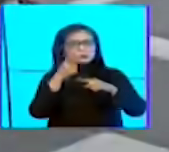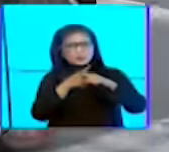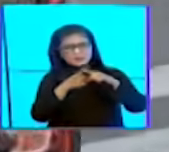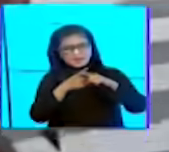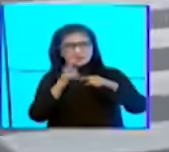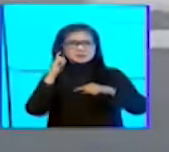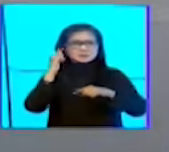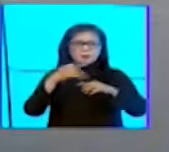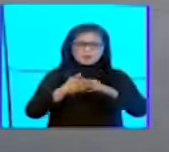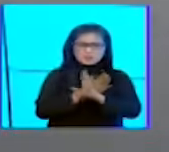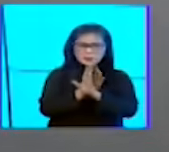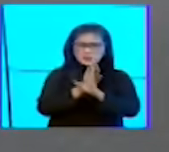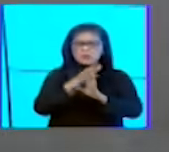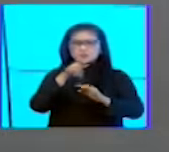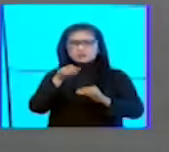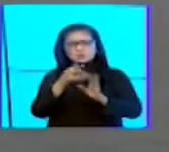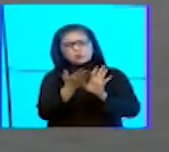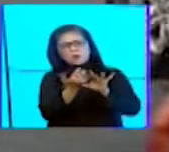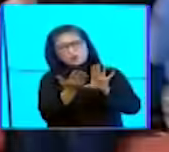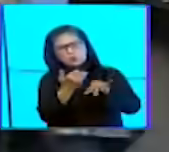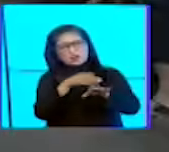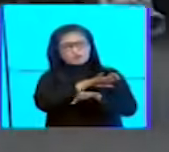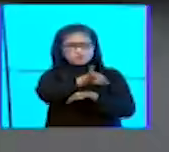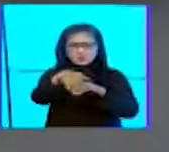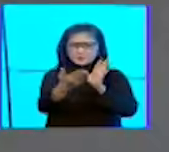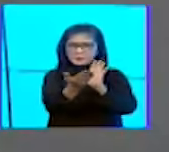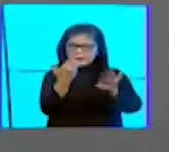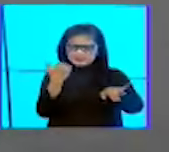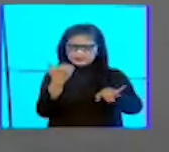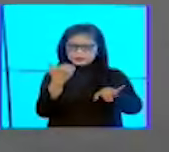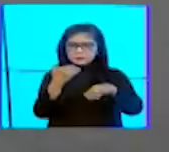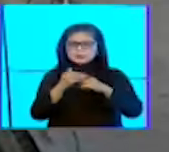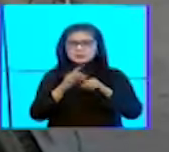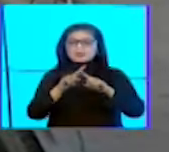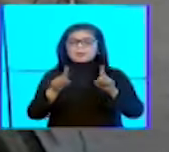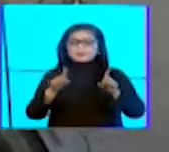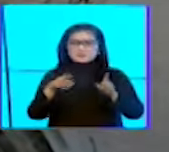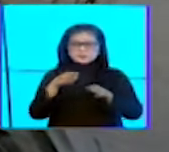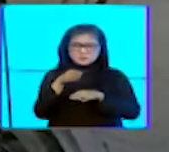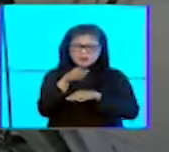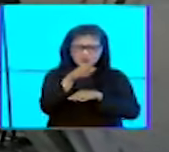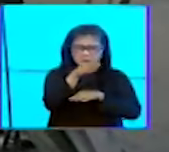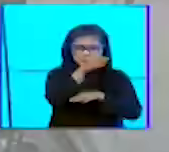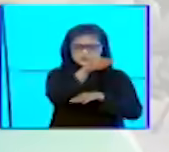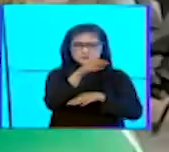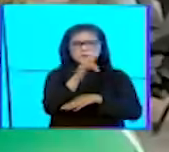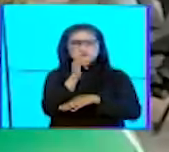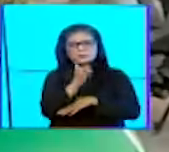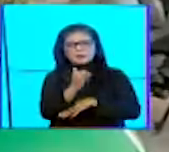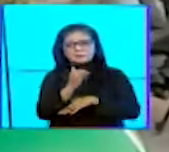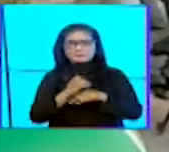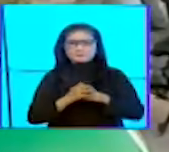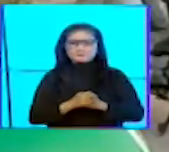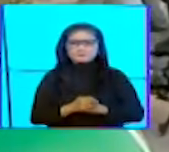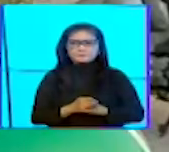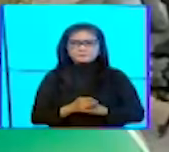mengaku jika mereka berulang kali diputar balik di sejumlah pos penyekatan, mereka kemudian mencari jalur tikus. Yang keempat